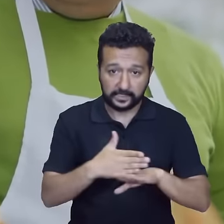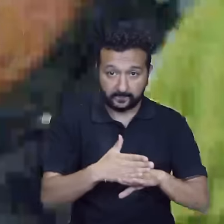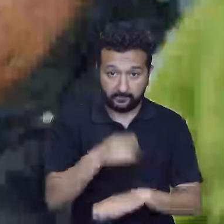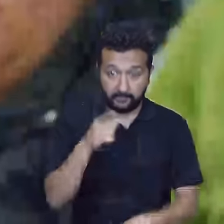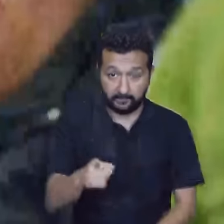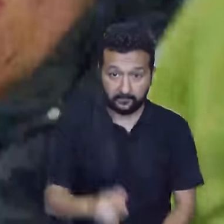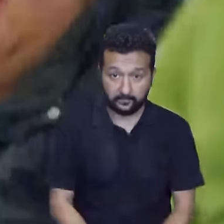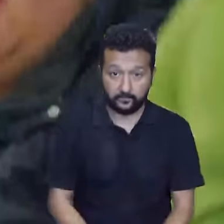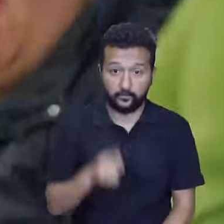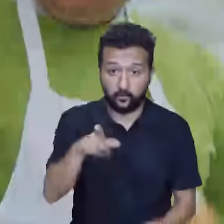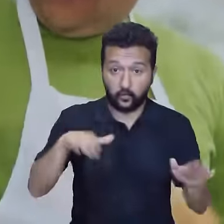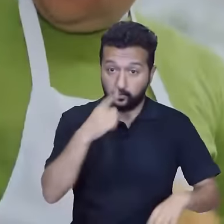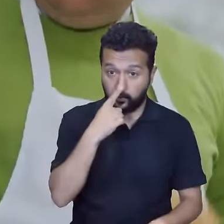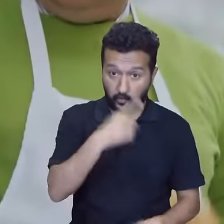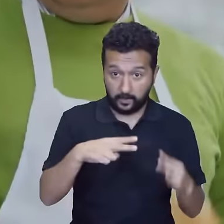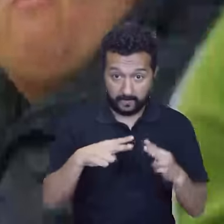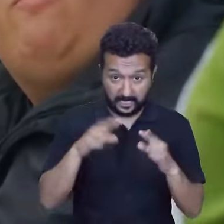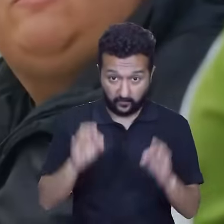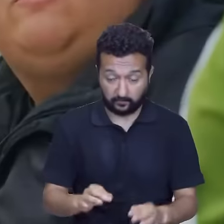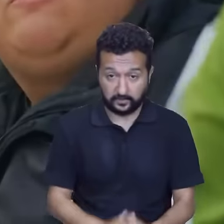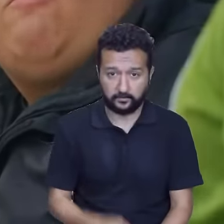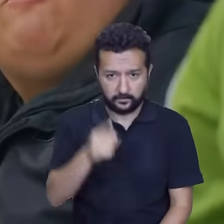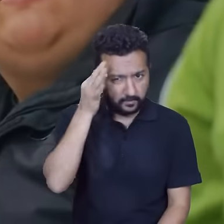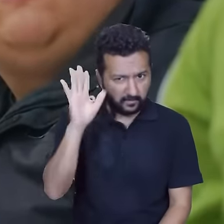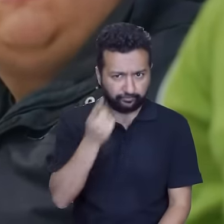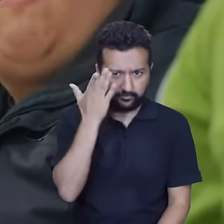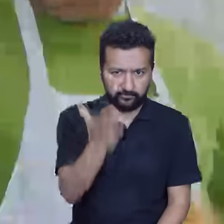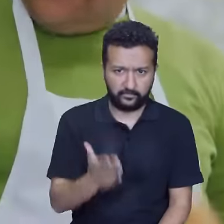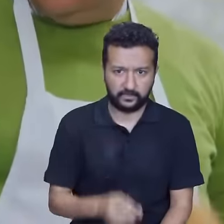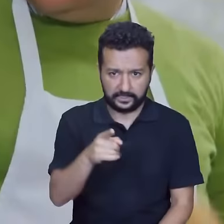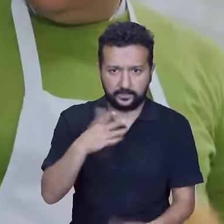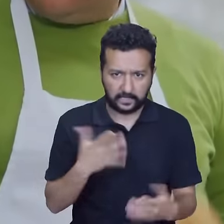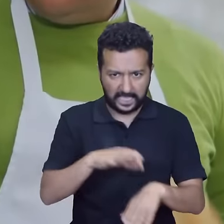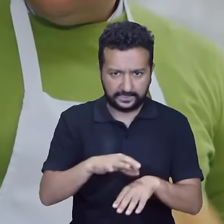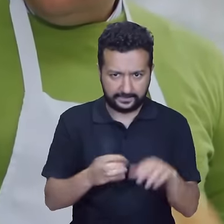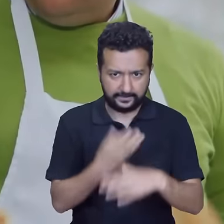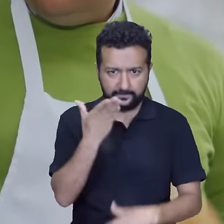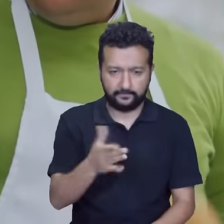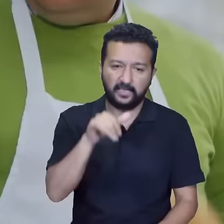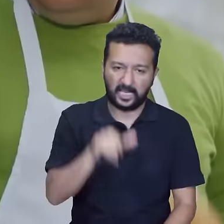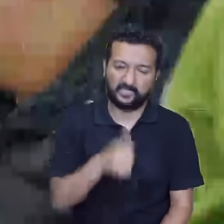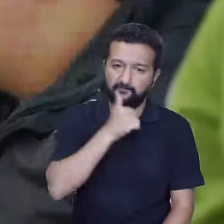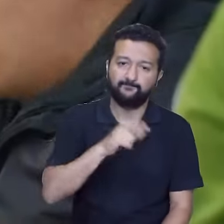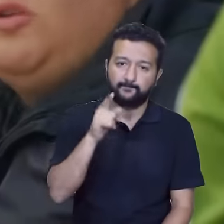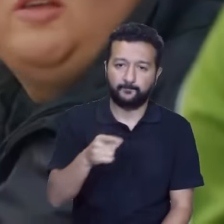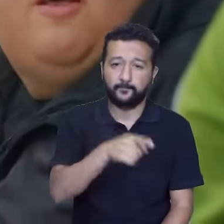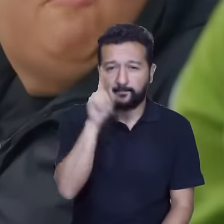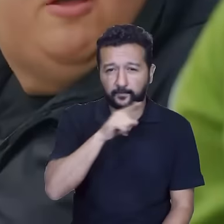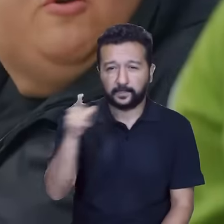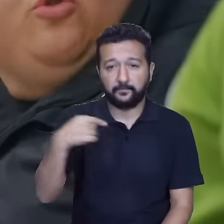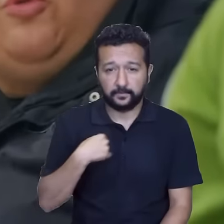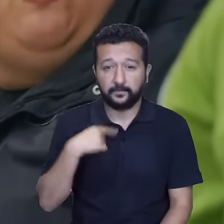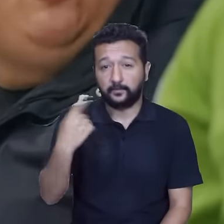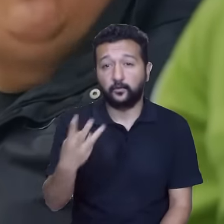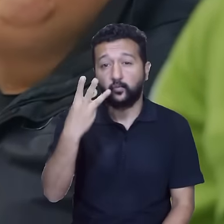Ekmek, kuşburnu, baklava. Manyak mısın oğlum sen? Hastalanacaksın lan. Haklısın abi. O yüzden sen